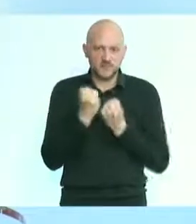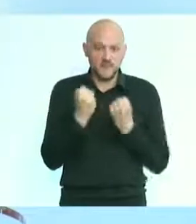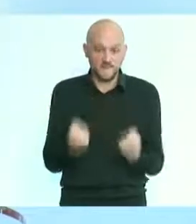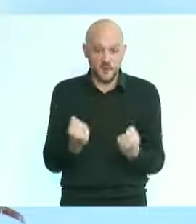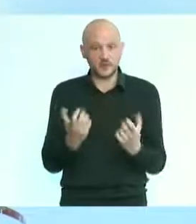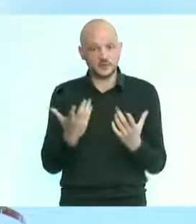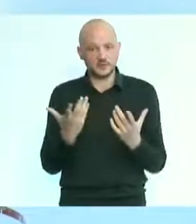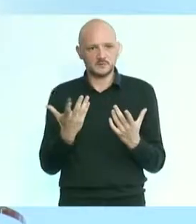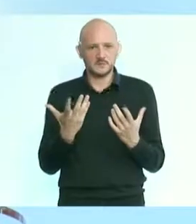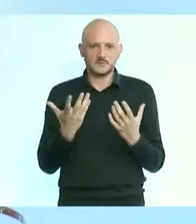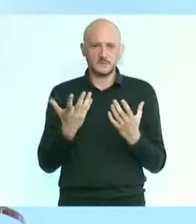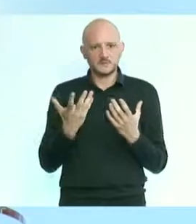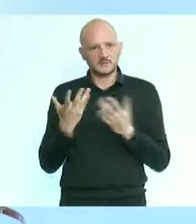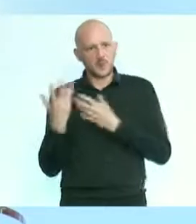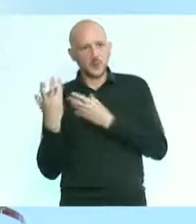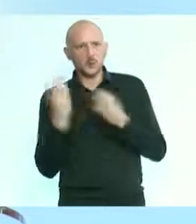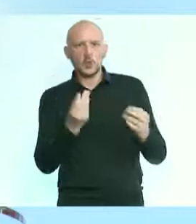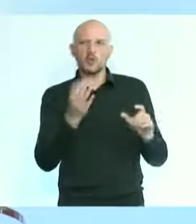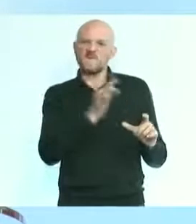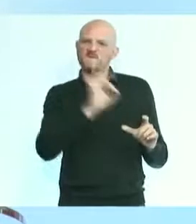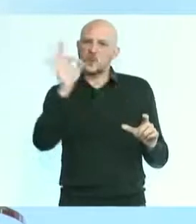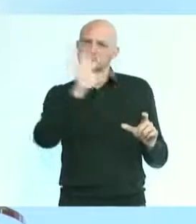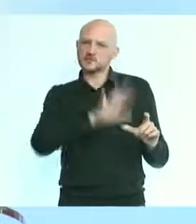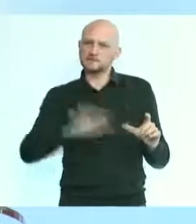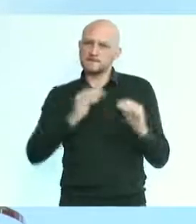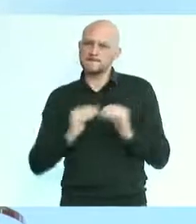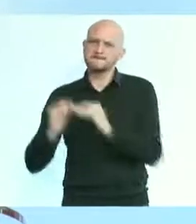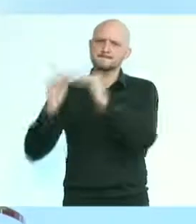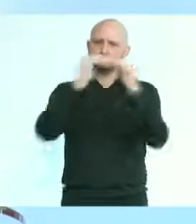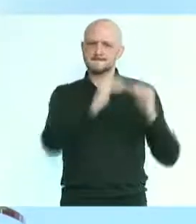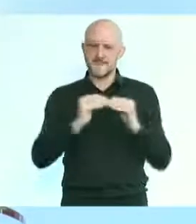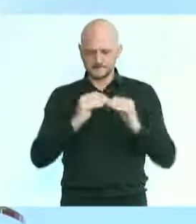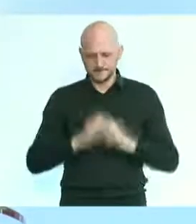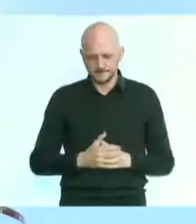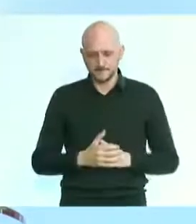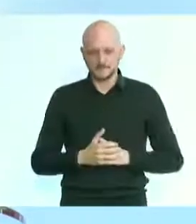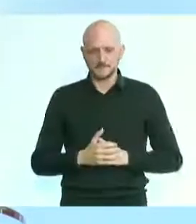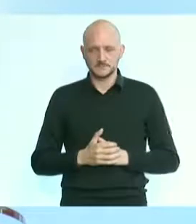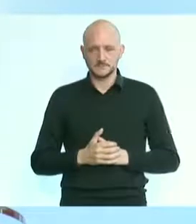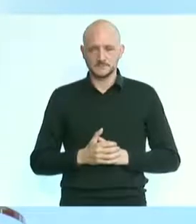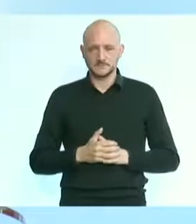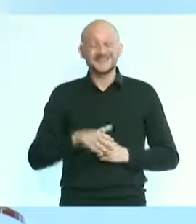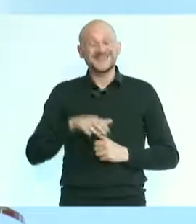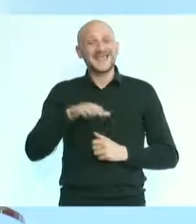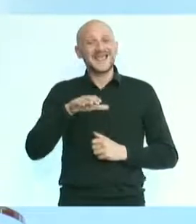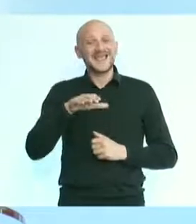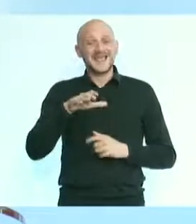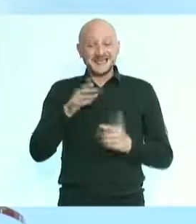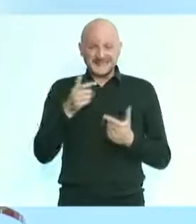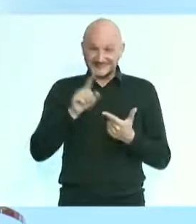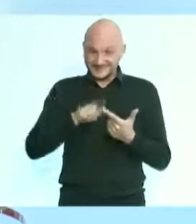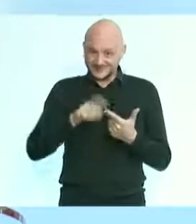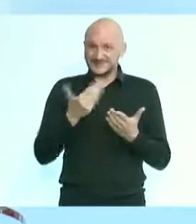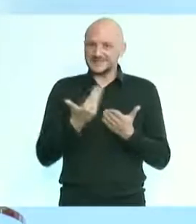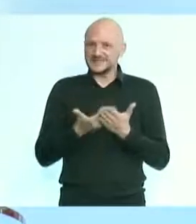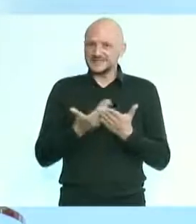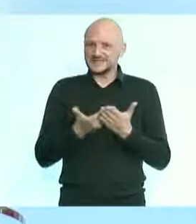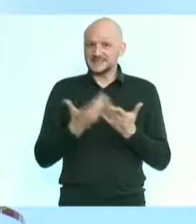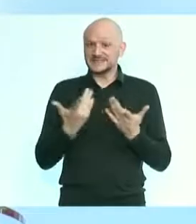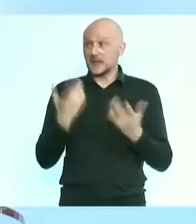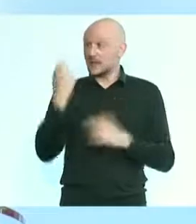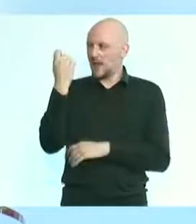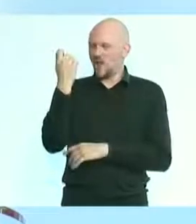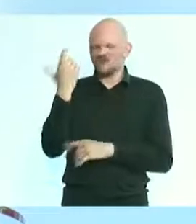manière égale à tous les territoires. Le corollaire de cette affectation des 1000 missions de service civique, c'est le